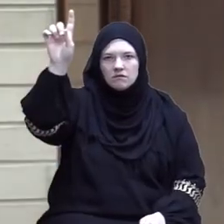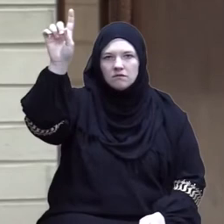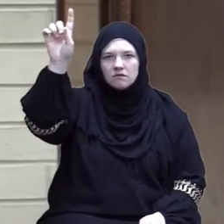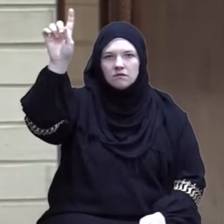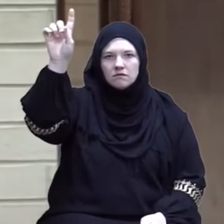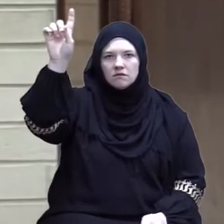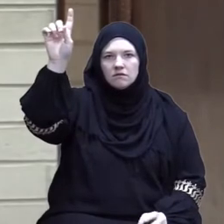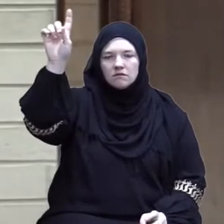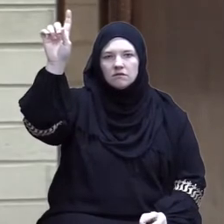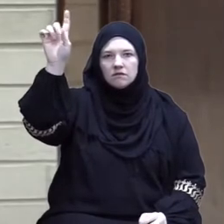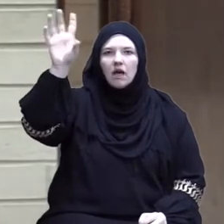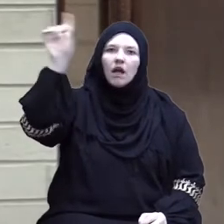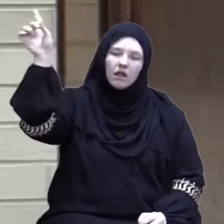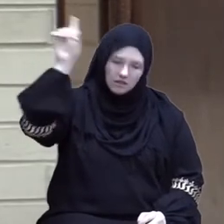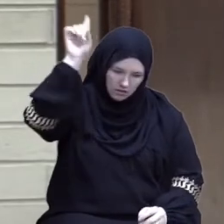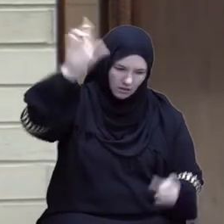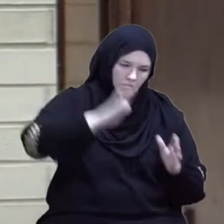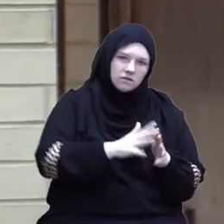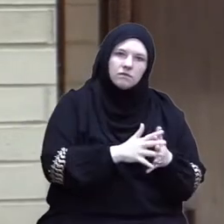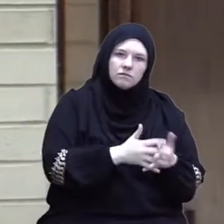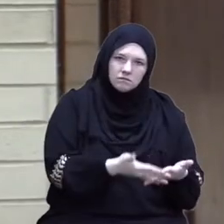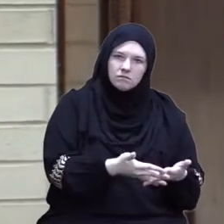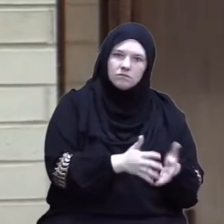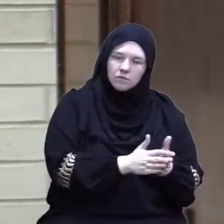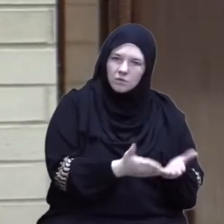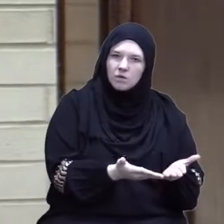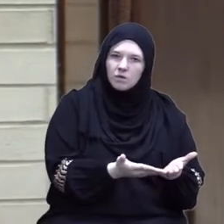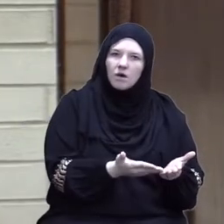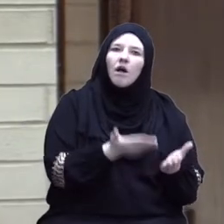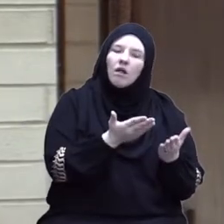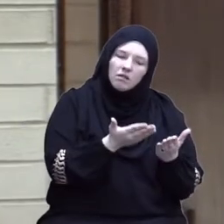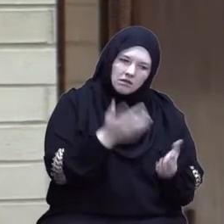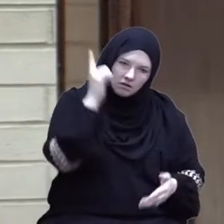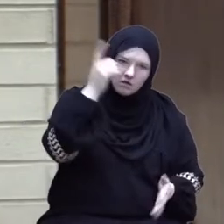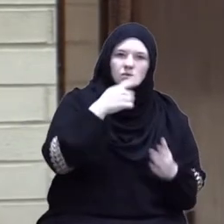and ذَلِكَ الْكِتَابِ. Allah told us in His book.